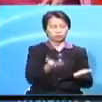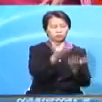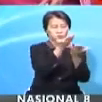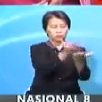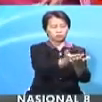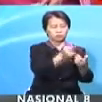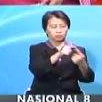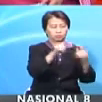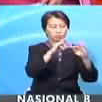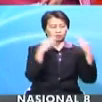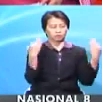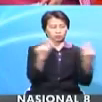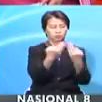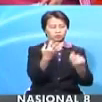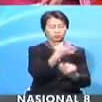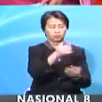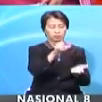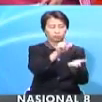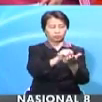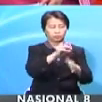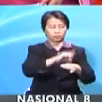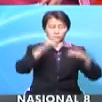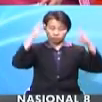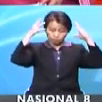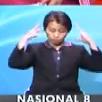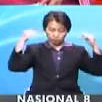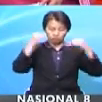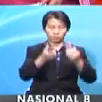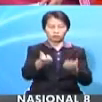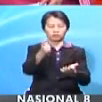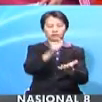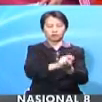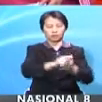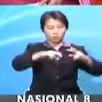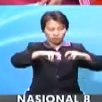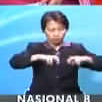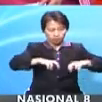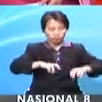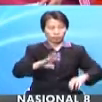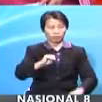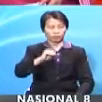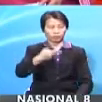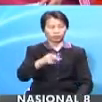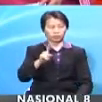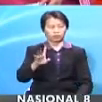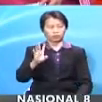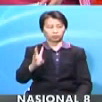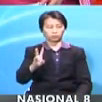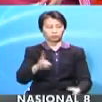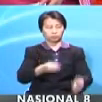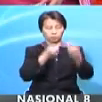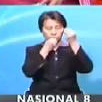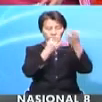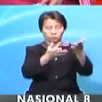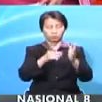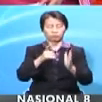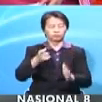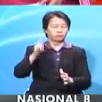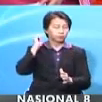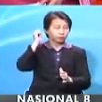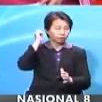waris keluarga bangsa dan juga media di Belanda laporan catatan sebentar tadi